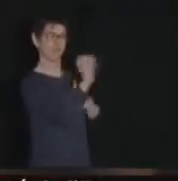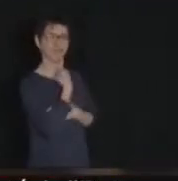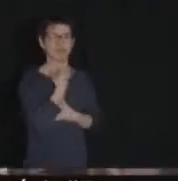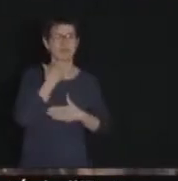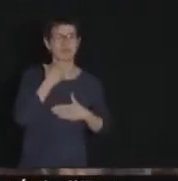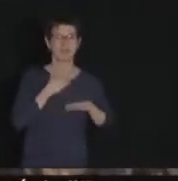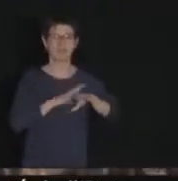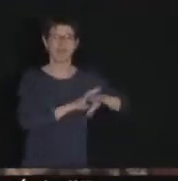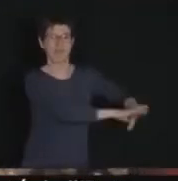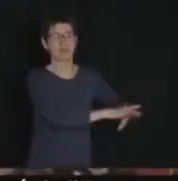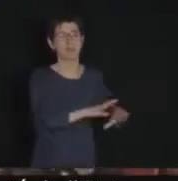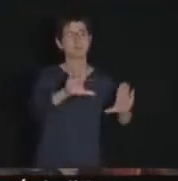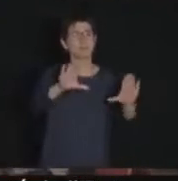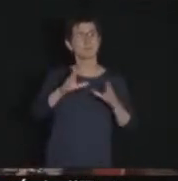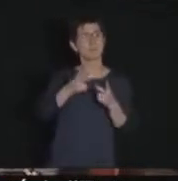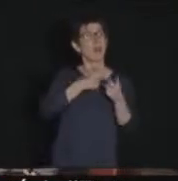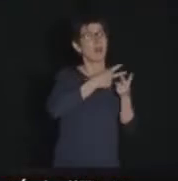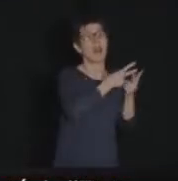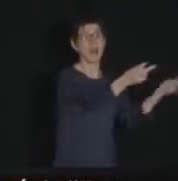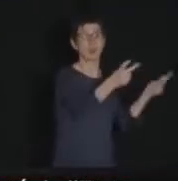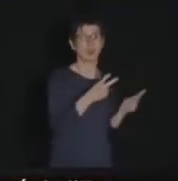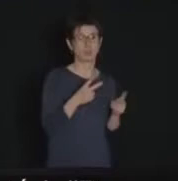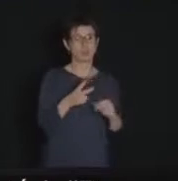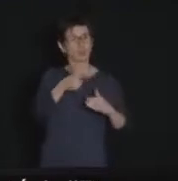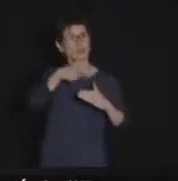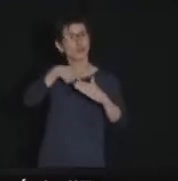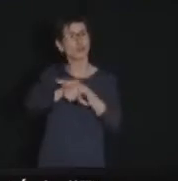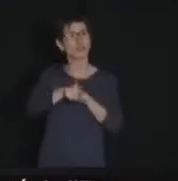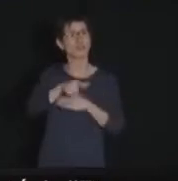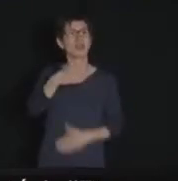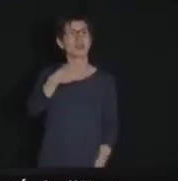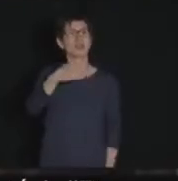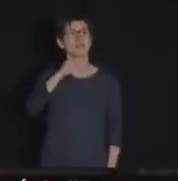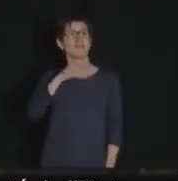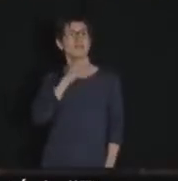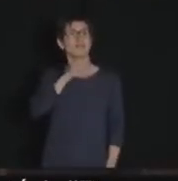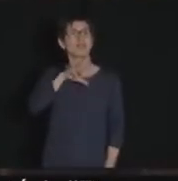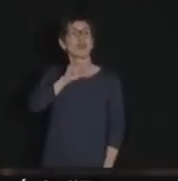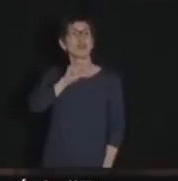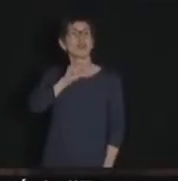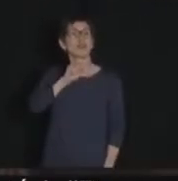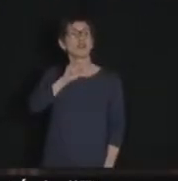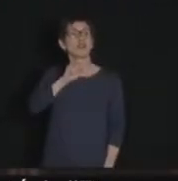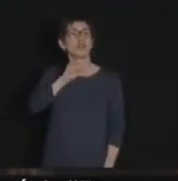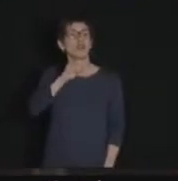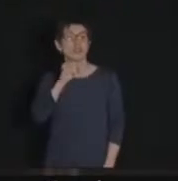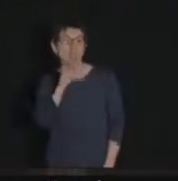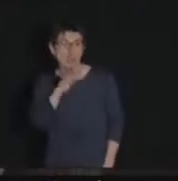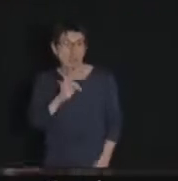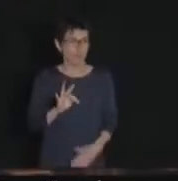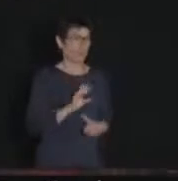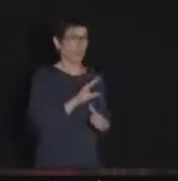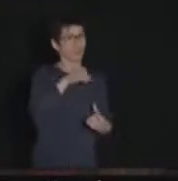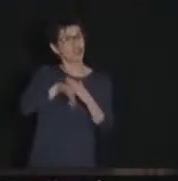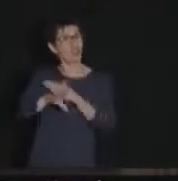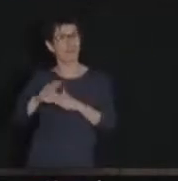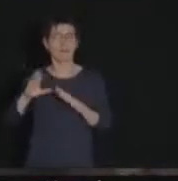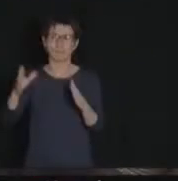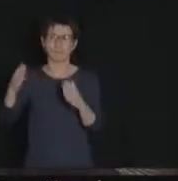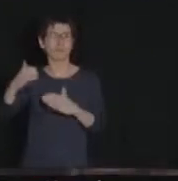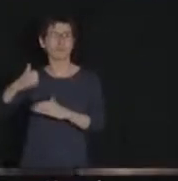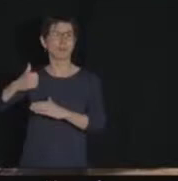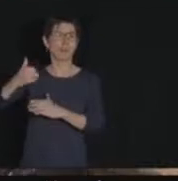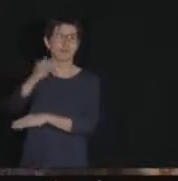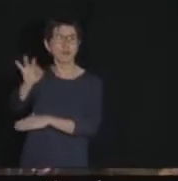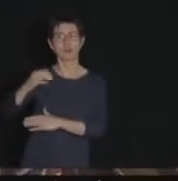Je leur annonce qu'il n'y aura plus un seul logiciel Microsoft dans un seul des instruments de l'indépendance de la